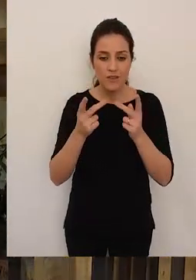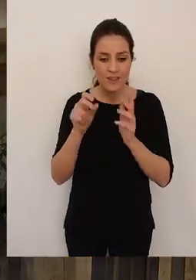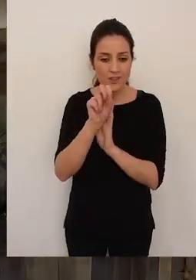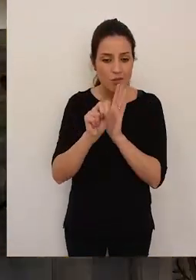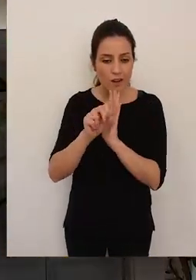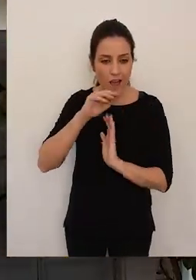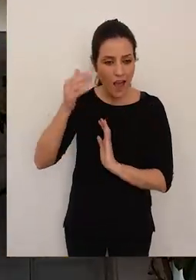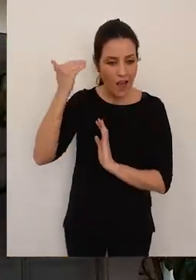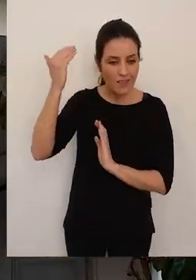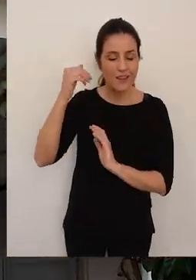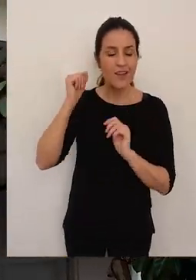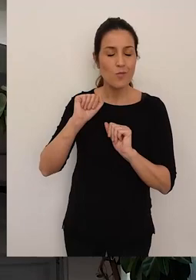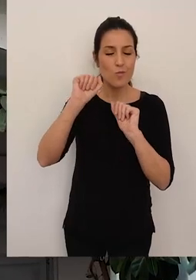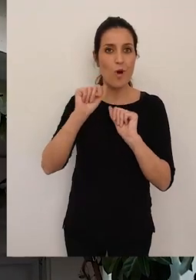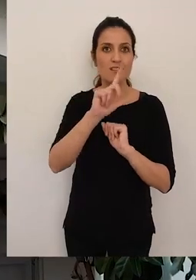contadino.